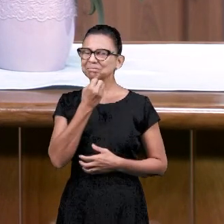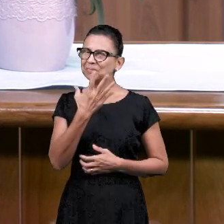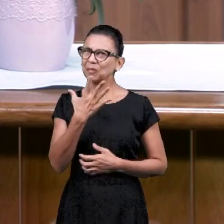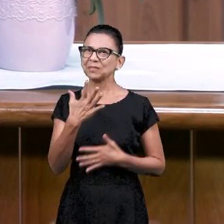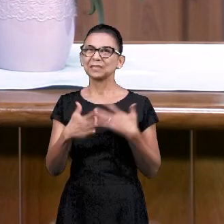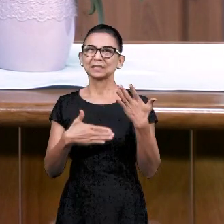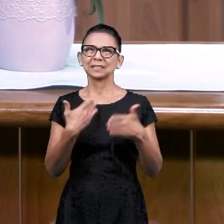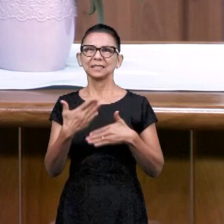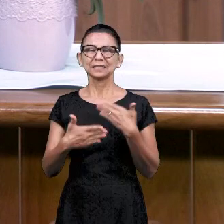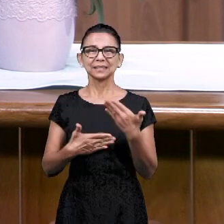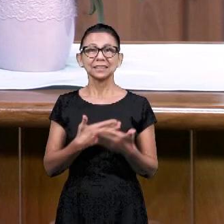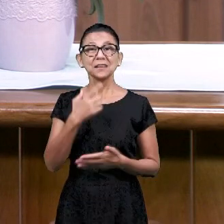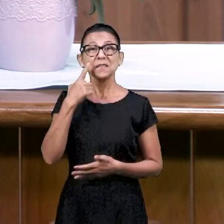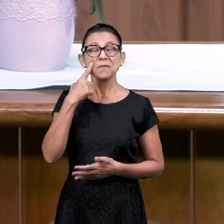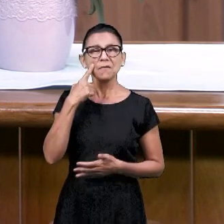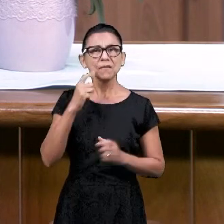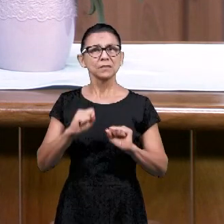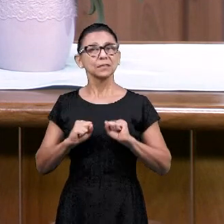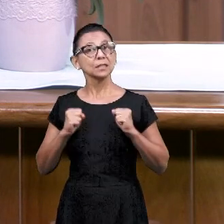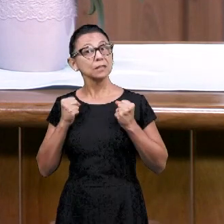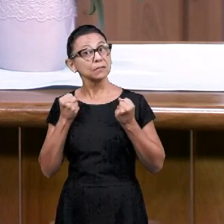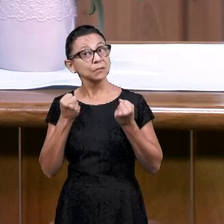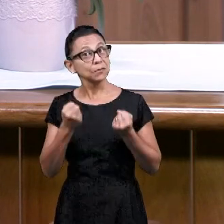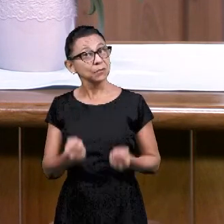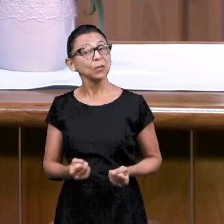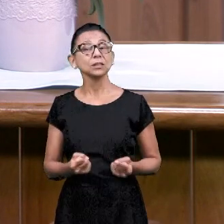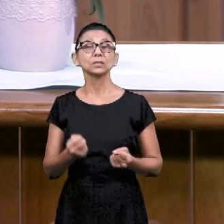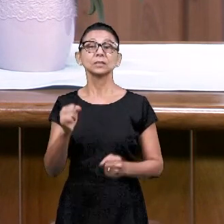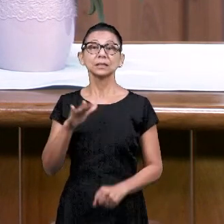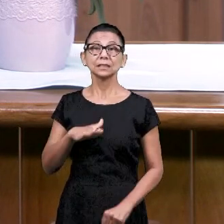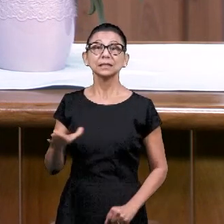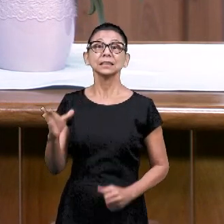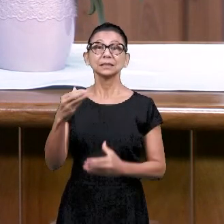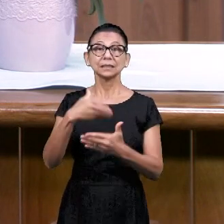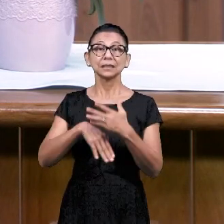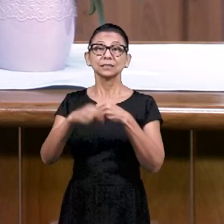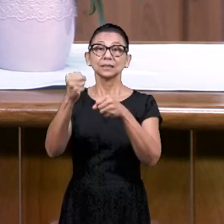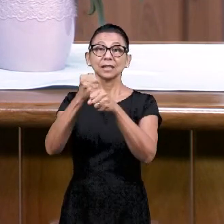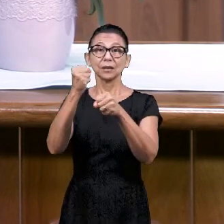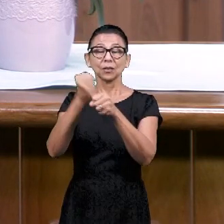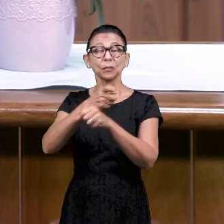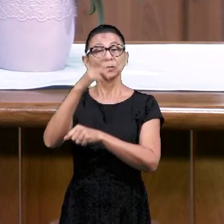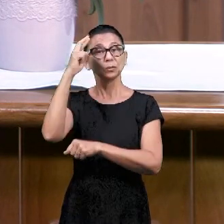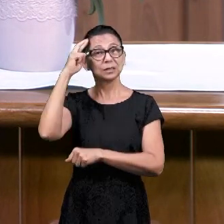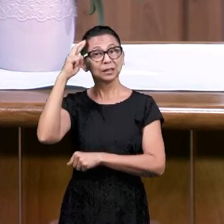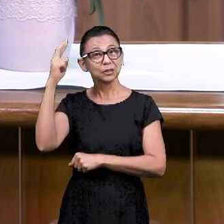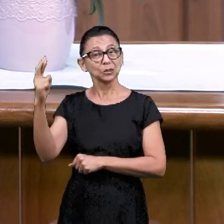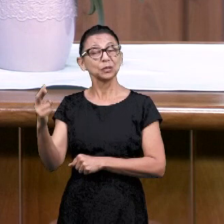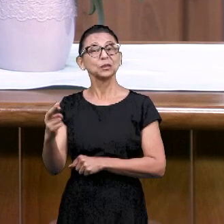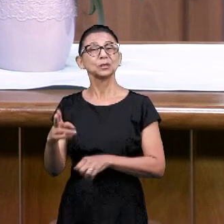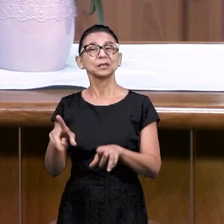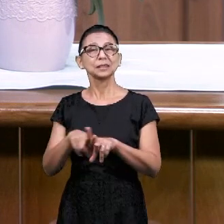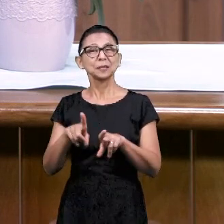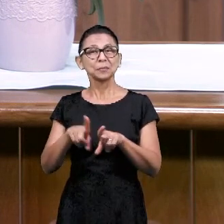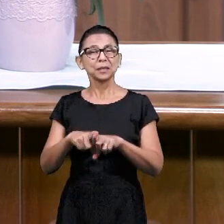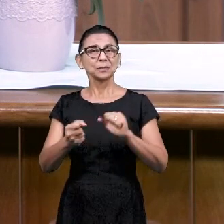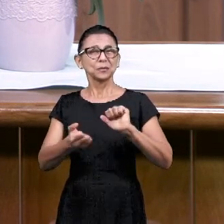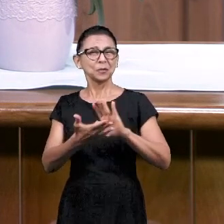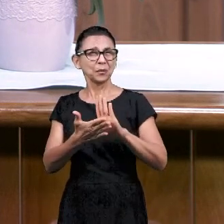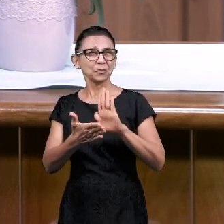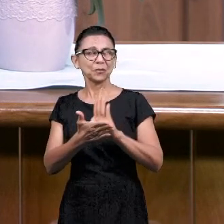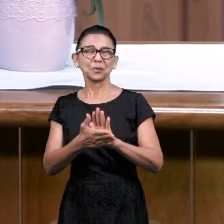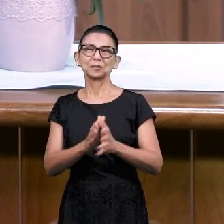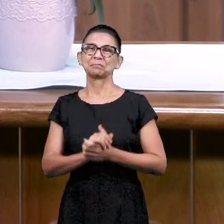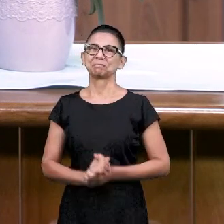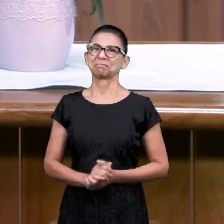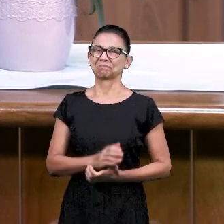nos cœurs de voir l'engagement, l'implication des enfants avec l'œuvre, avec la louange. Cela est merveilleux.